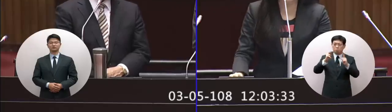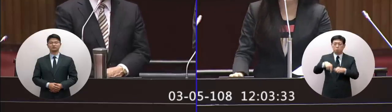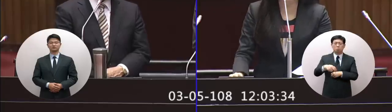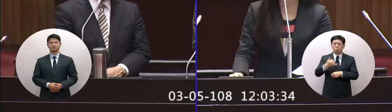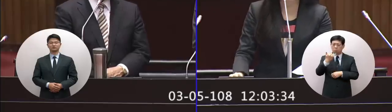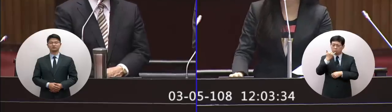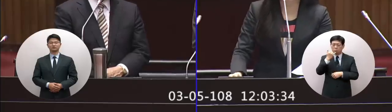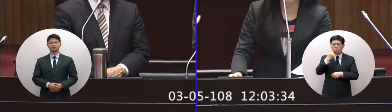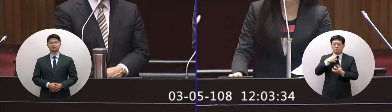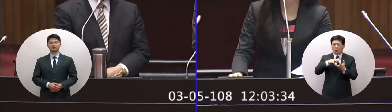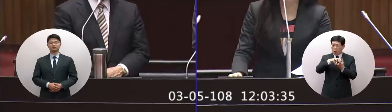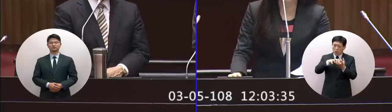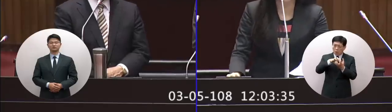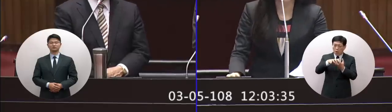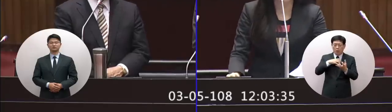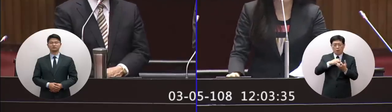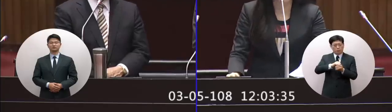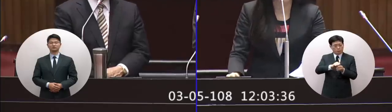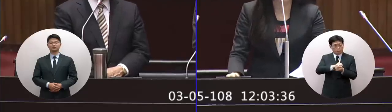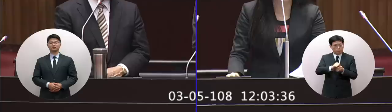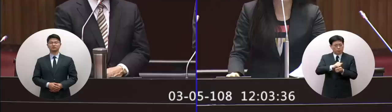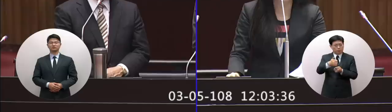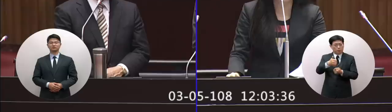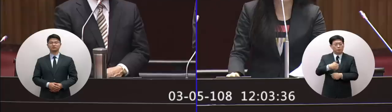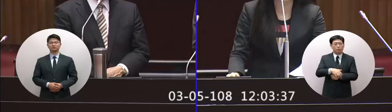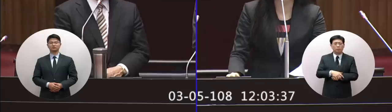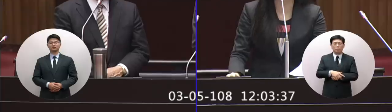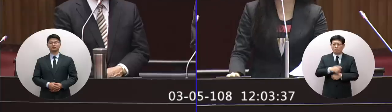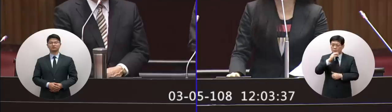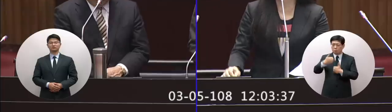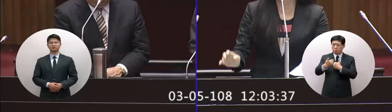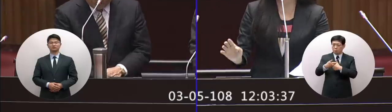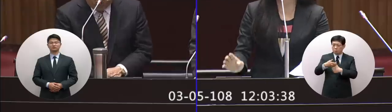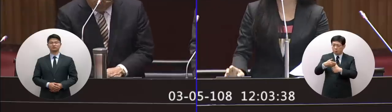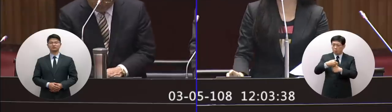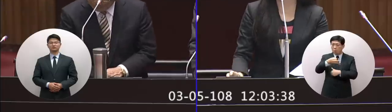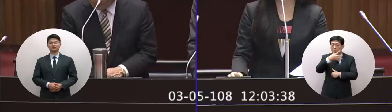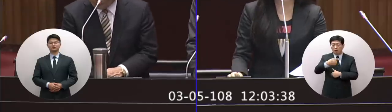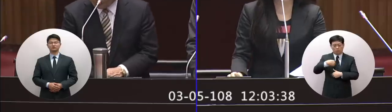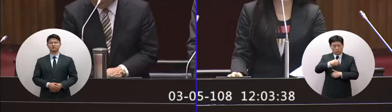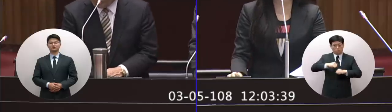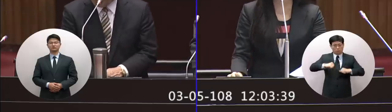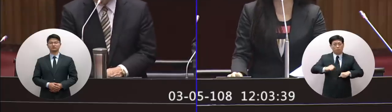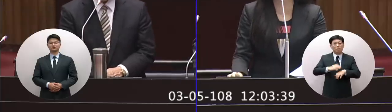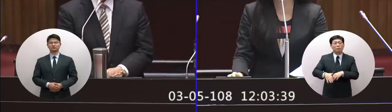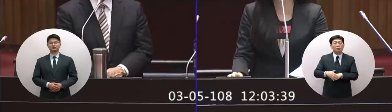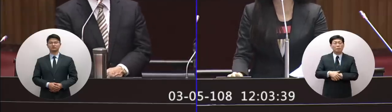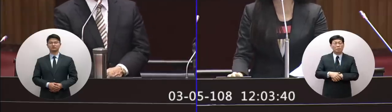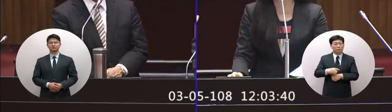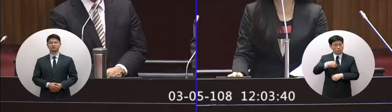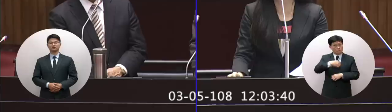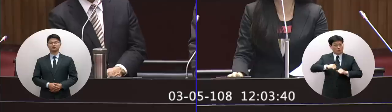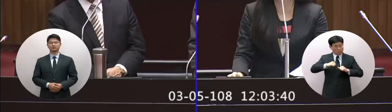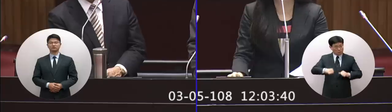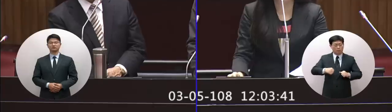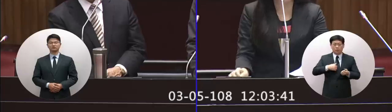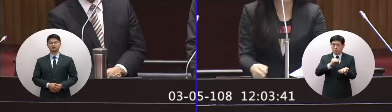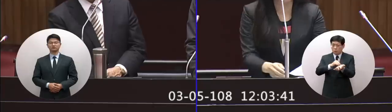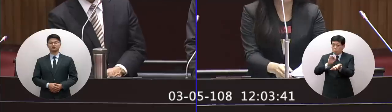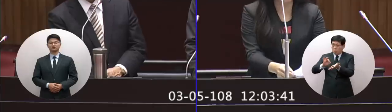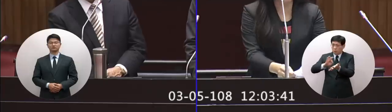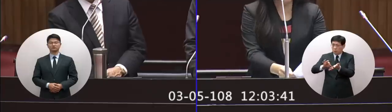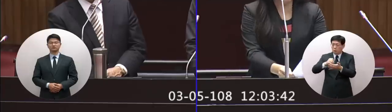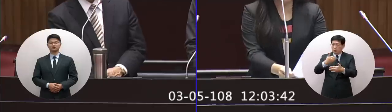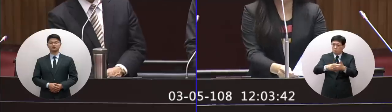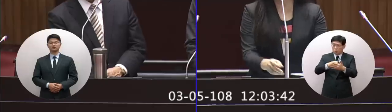而且可以好好咀嚼食物，有良好的消化，良好的这个营养，那身体就会健康啦，那身体健康医疗费就会省